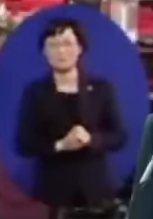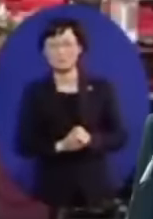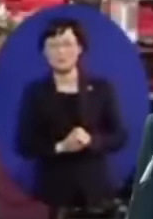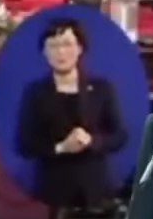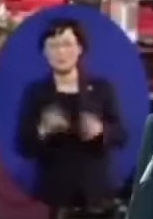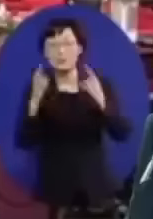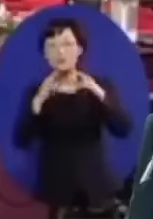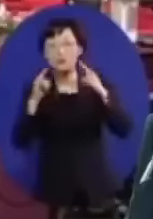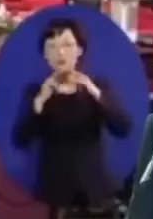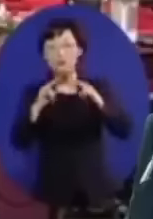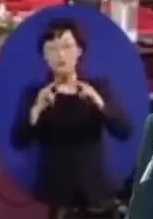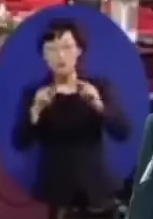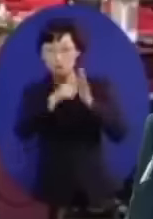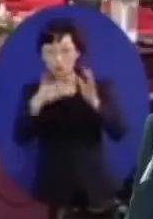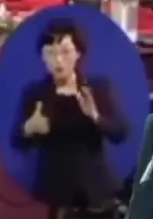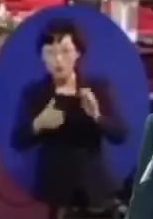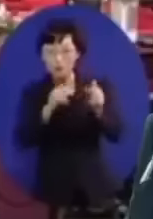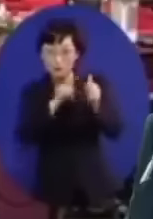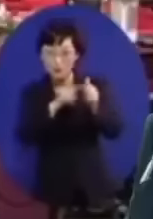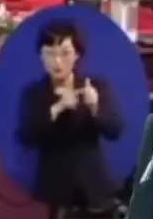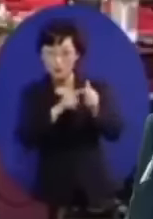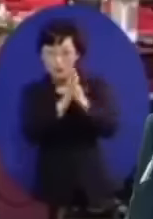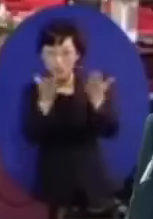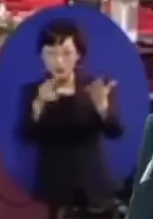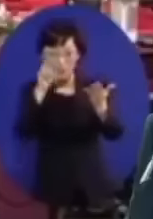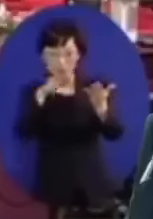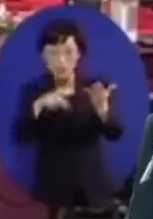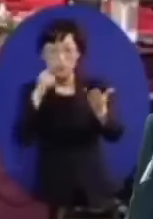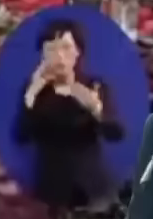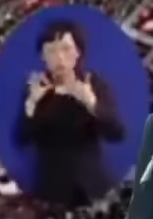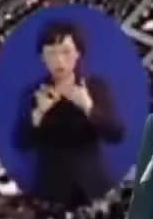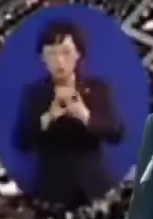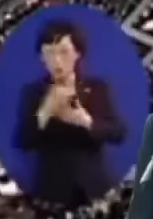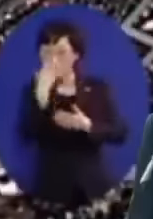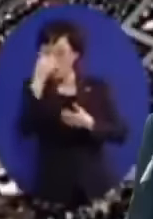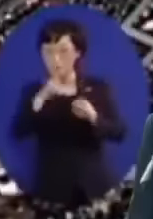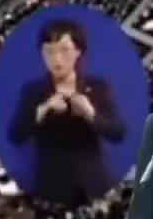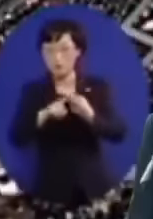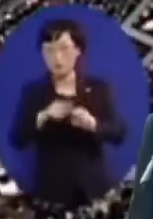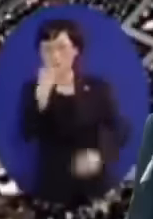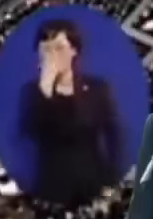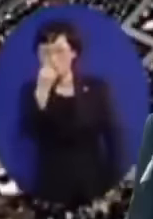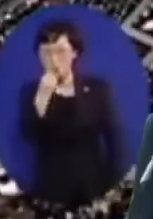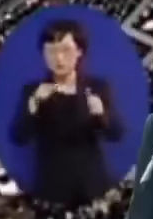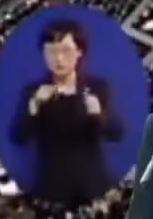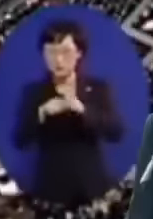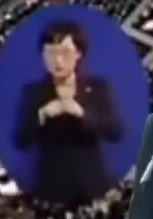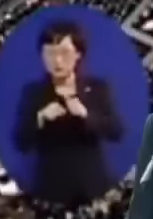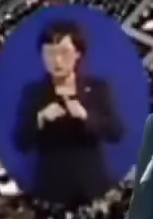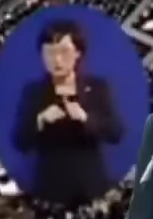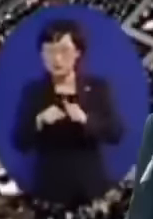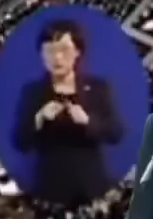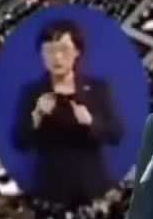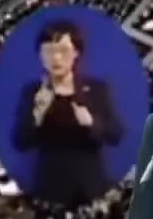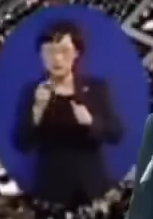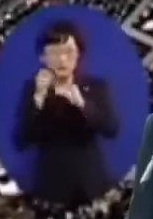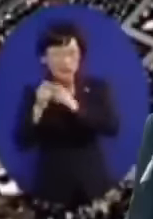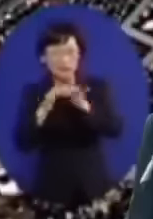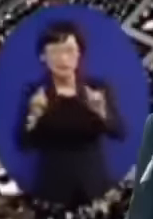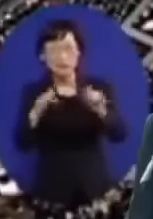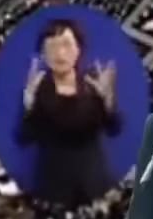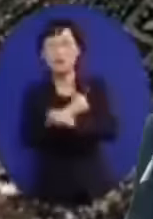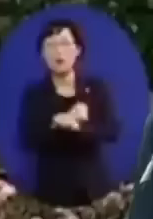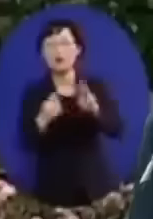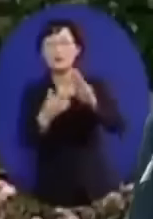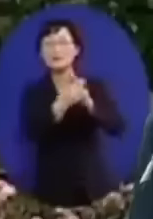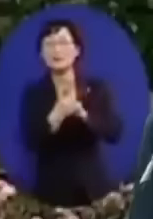프랑스 사상가 몽테뉴는 그의 책 수상록에서 교만에 대하여 이렇게 말했습니다. 교만, 강퍅함, 사기는 폐망의